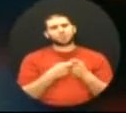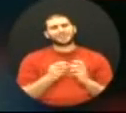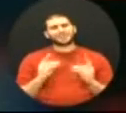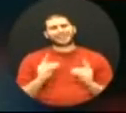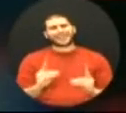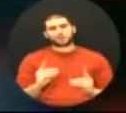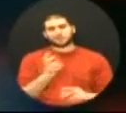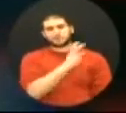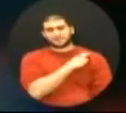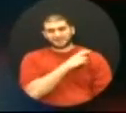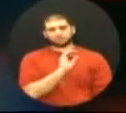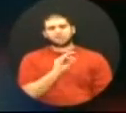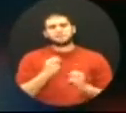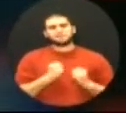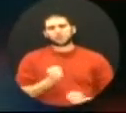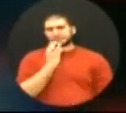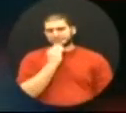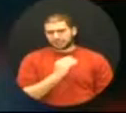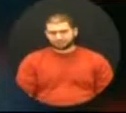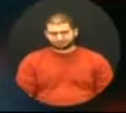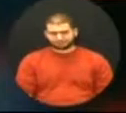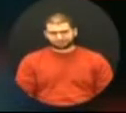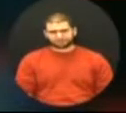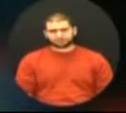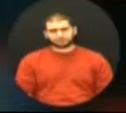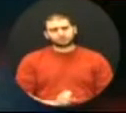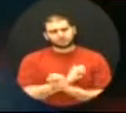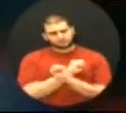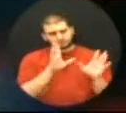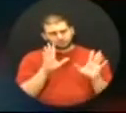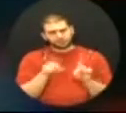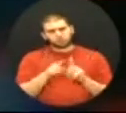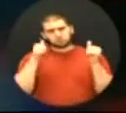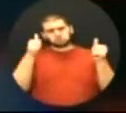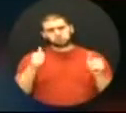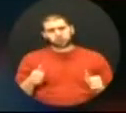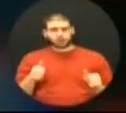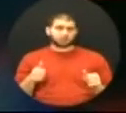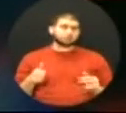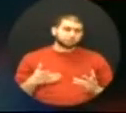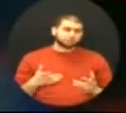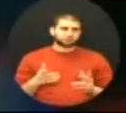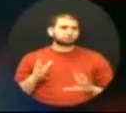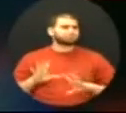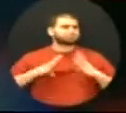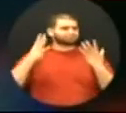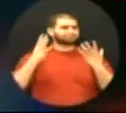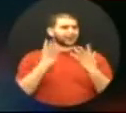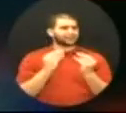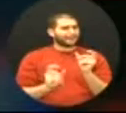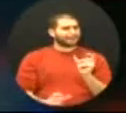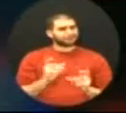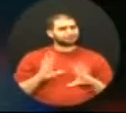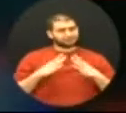מפקדים למען ביטחון ישראל. פרסמתם מין מודעה שהייתה מודעה שהקפיצה הרבה מאוד אנשים,